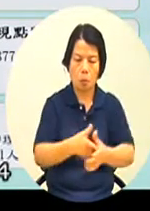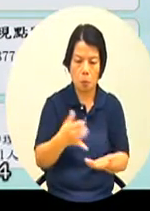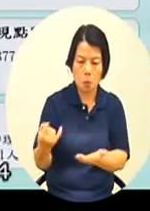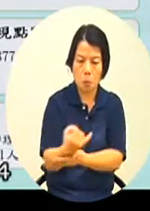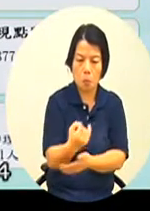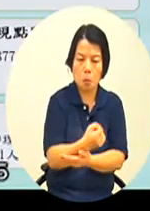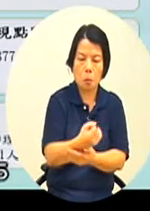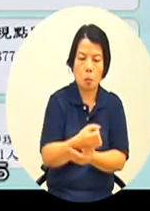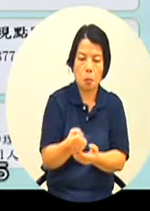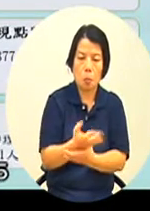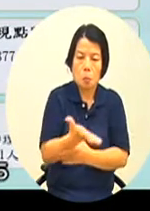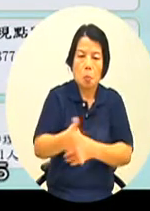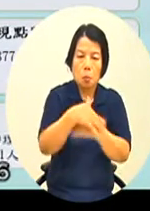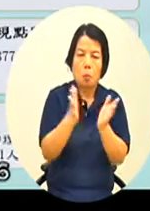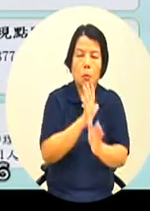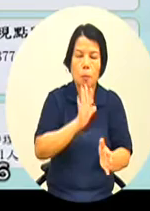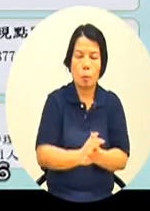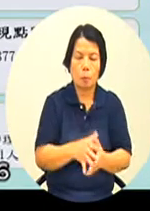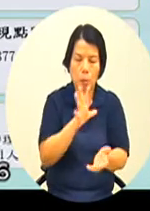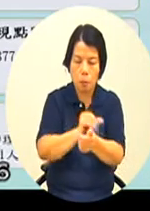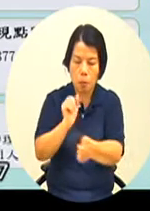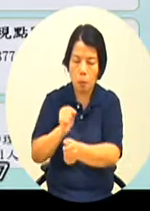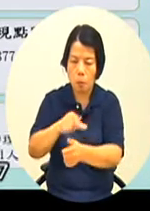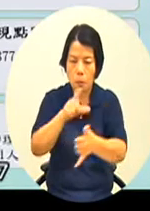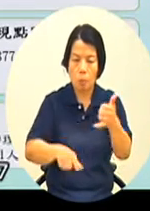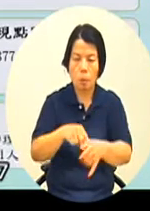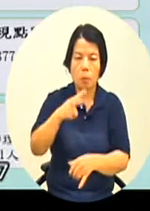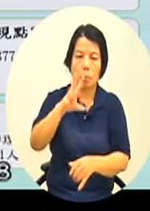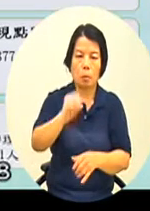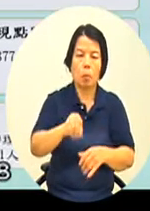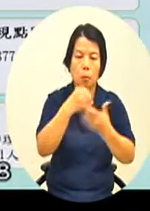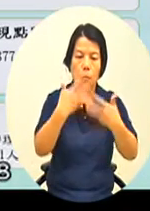我们巡检达2万次，动员也高达